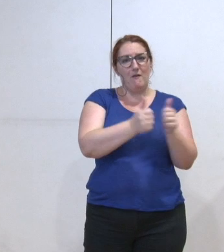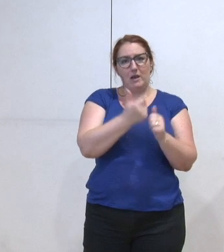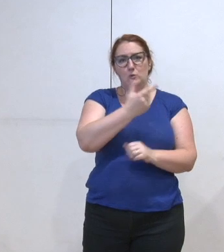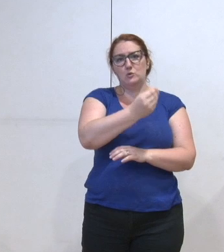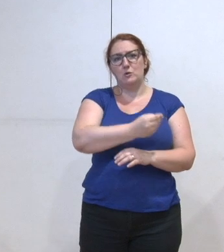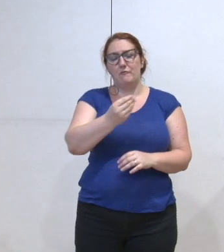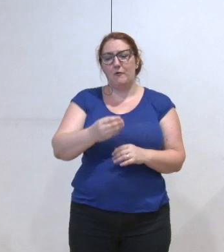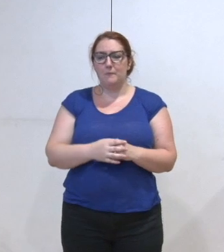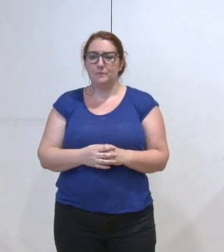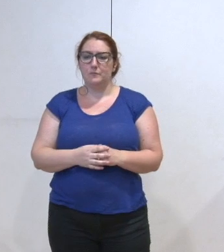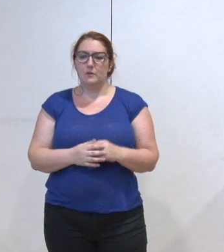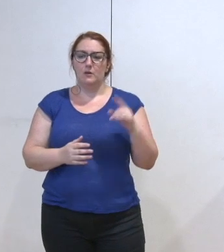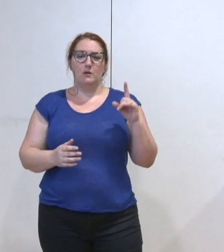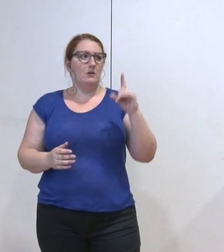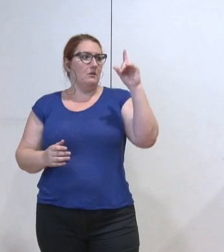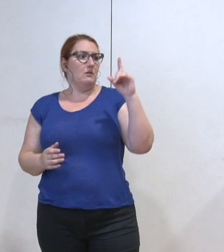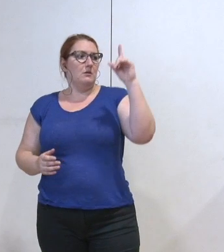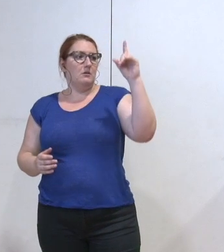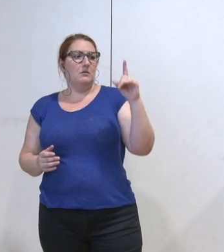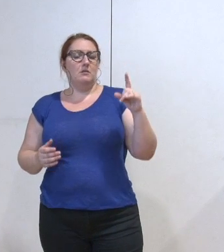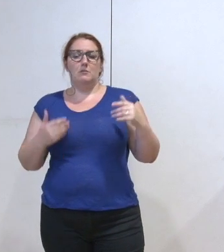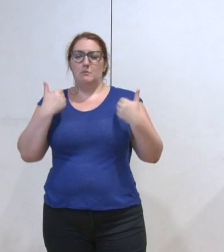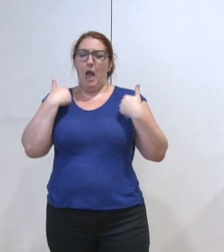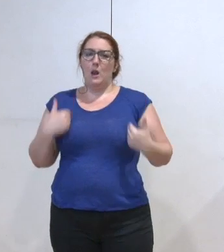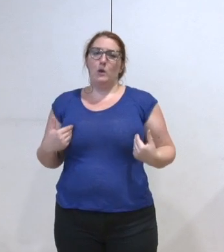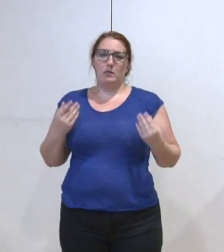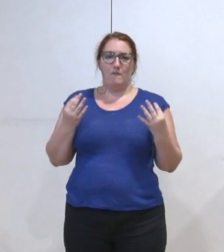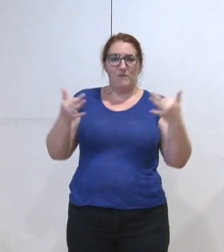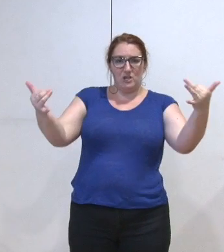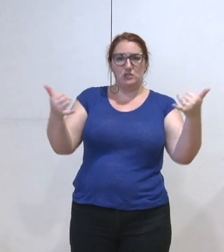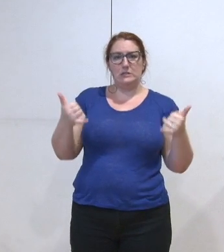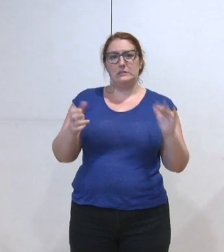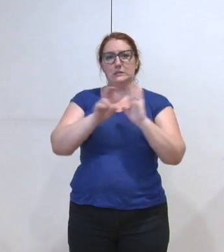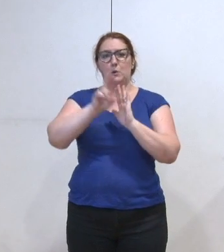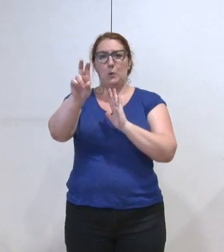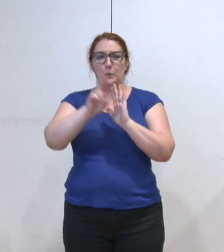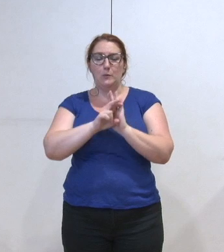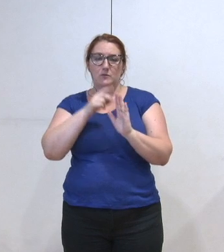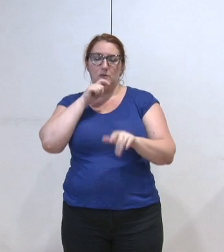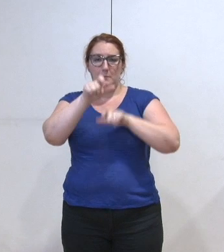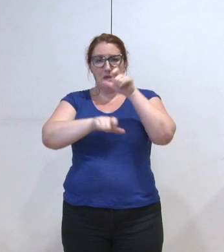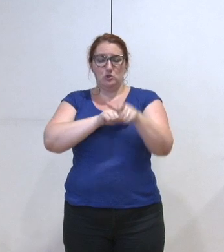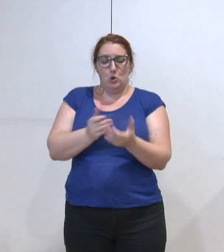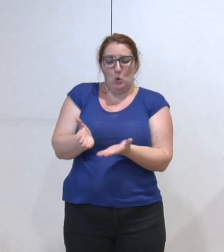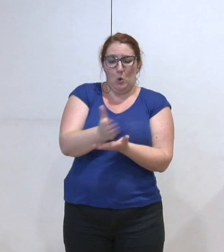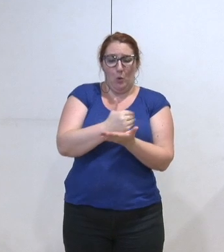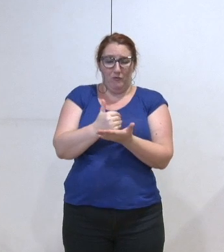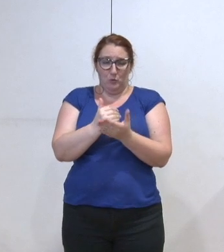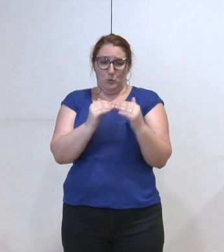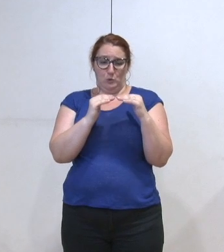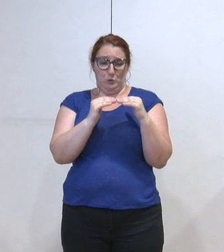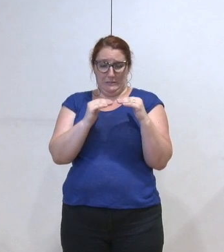en haut gauche nous avons la représentation des allocataires fragiles sur Grenoble donc ces allocataires dont le revenu est juste